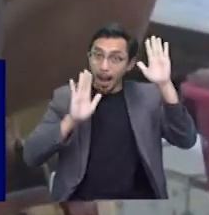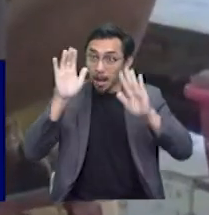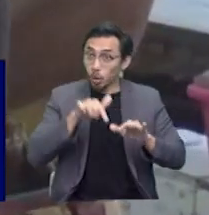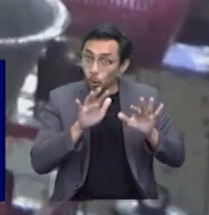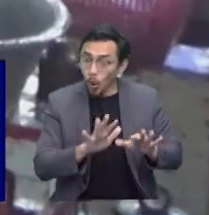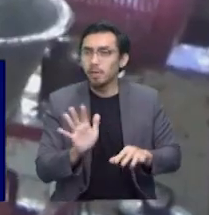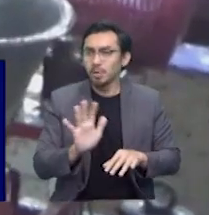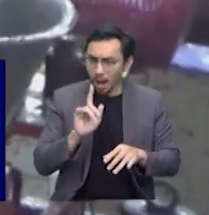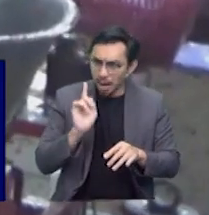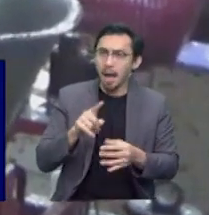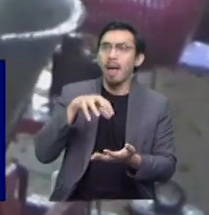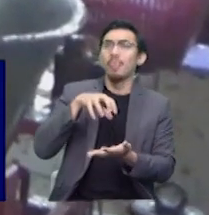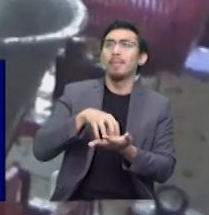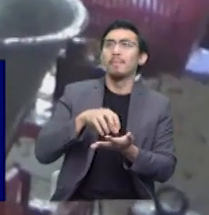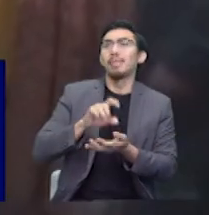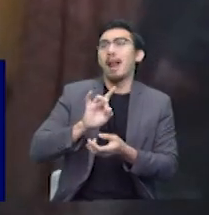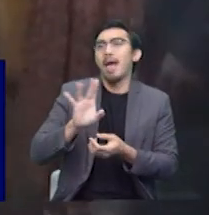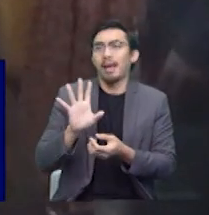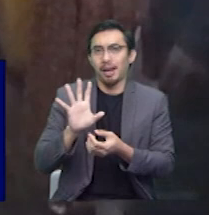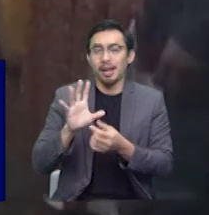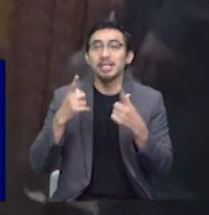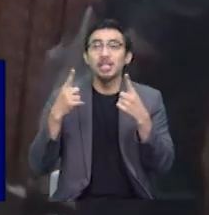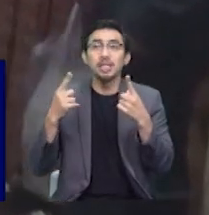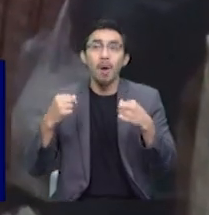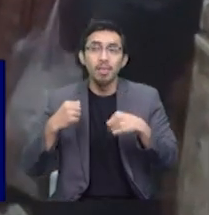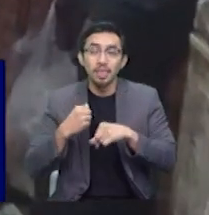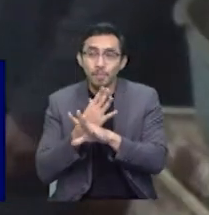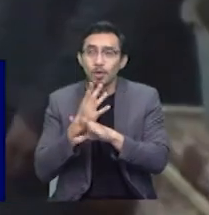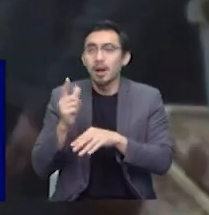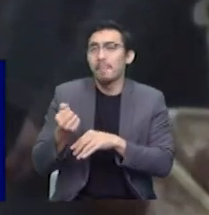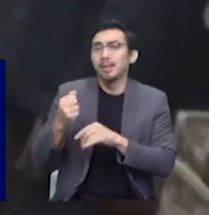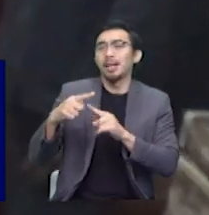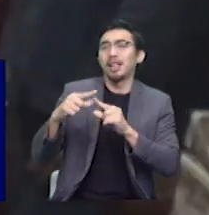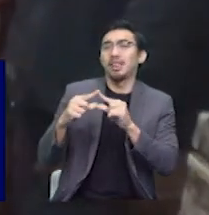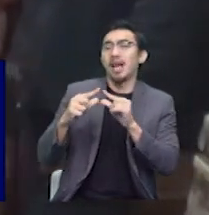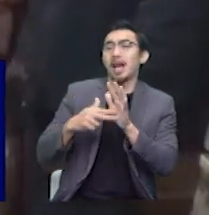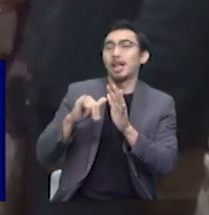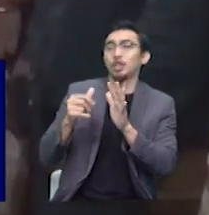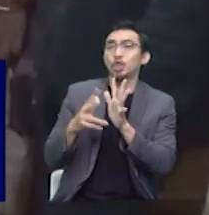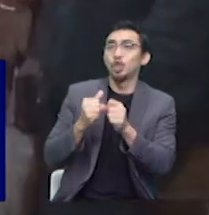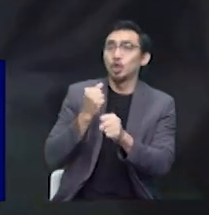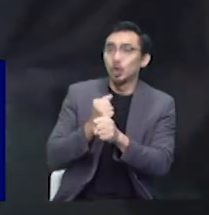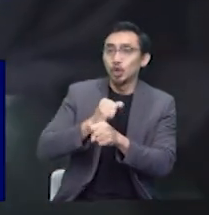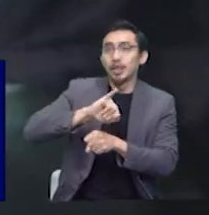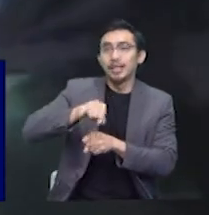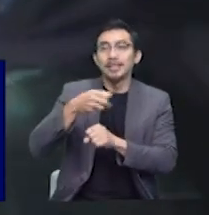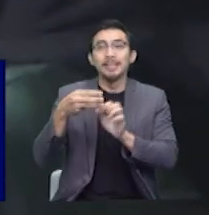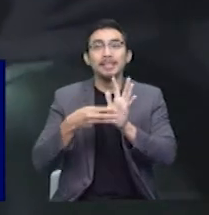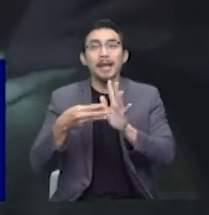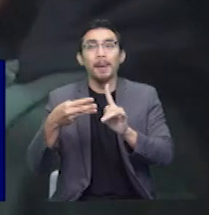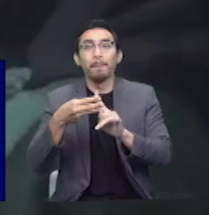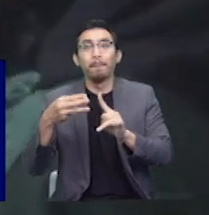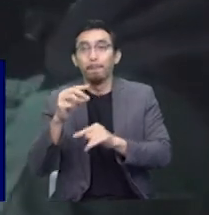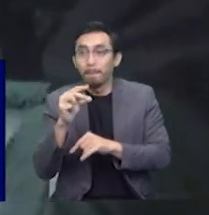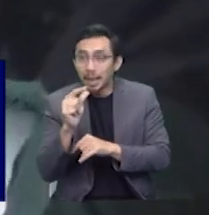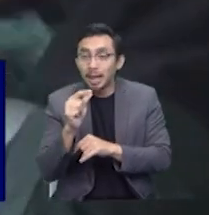juga berburu ikan laut di Pasar Tanjung Jember. Ikan tawar juga laris manis diborong warga untuk